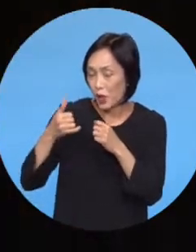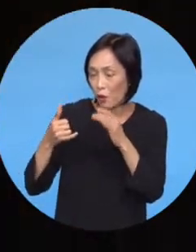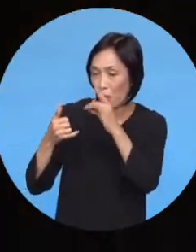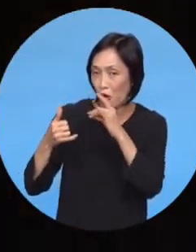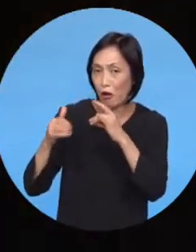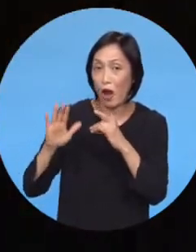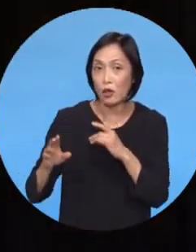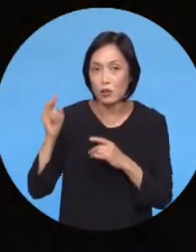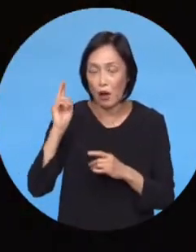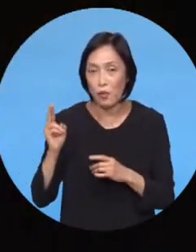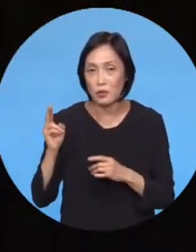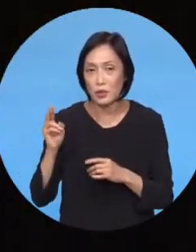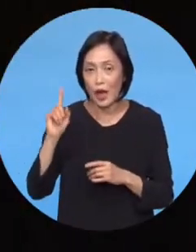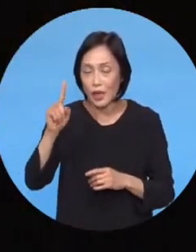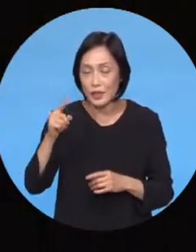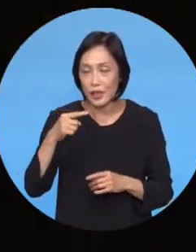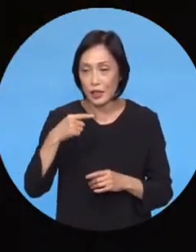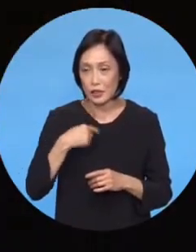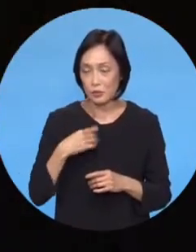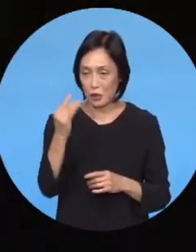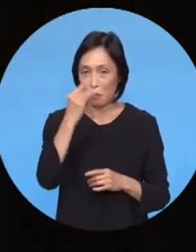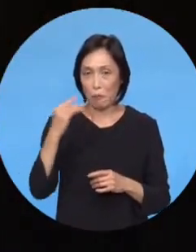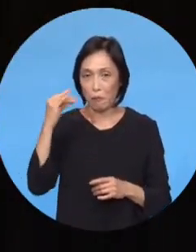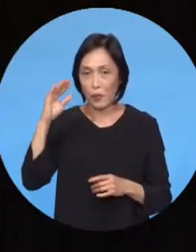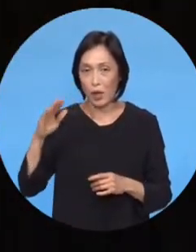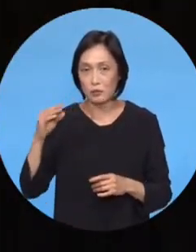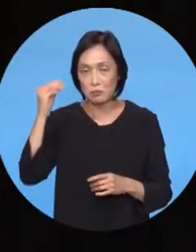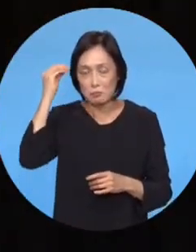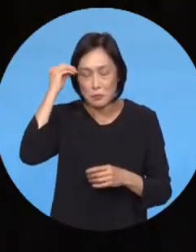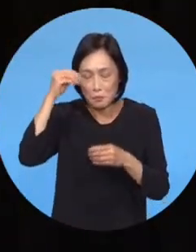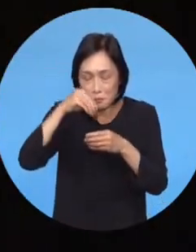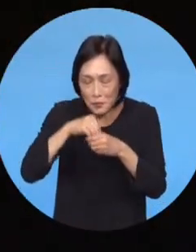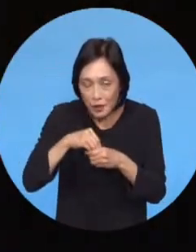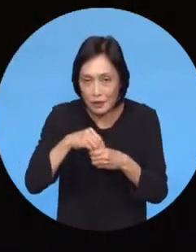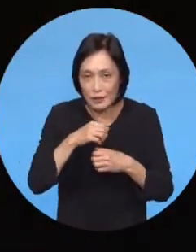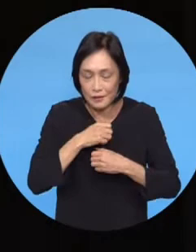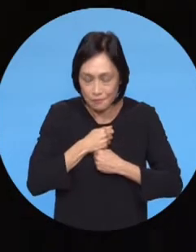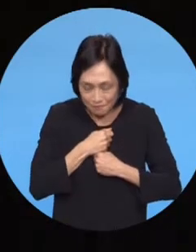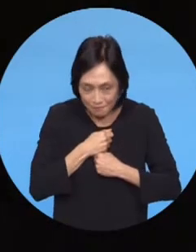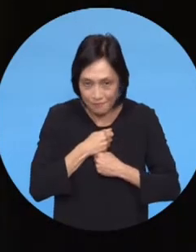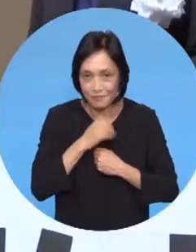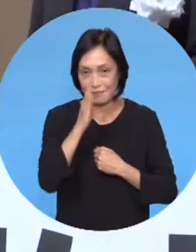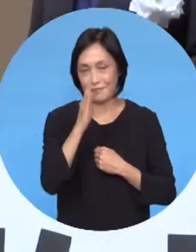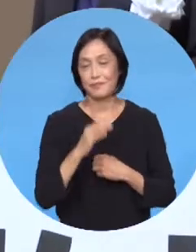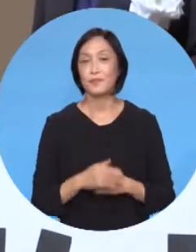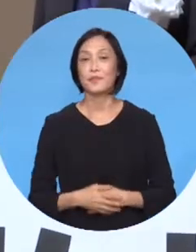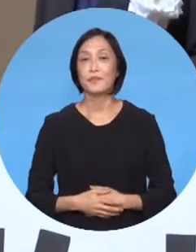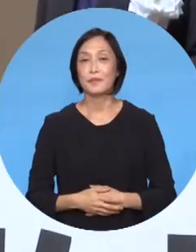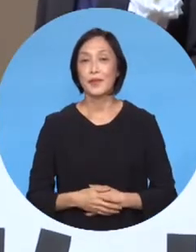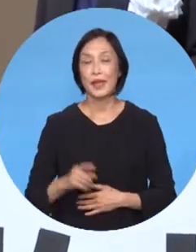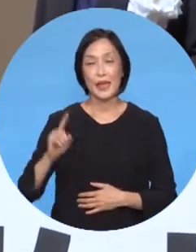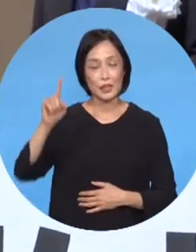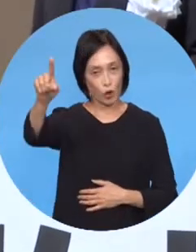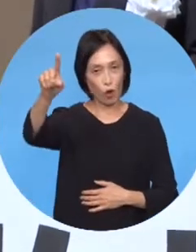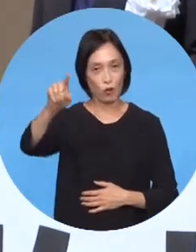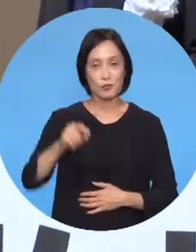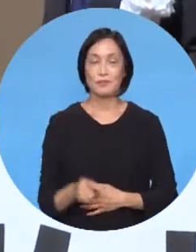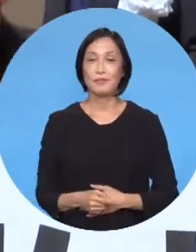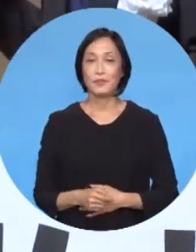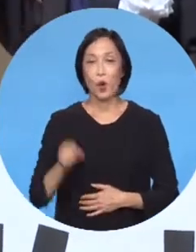我が身かもしれないということは本当に皆さん肝に銘じてね、これからね気をつけていきたいなと。いく